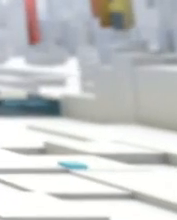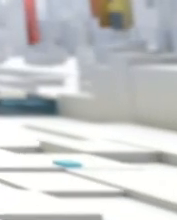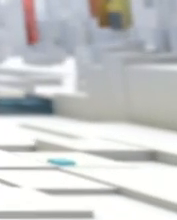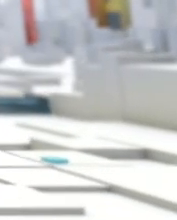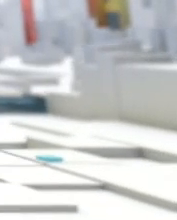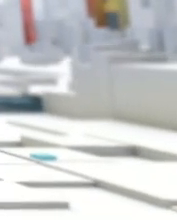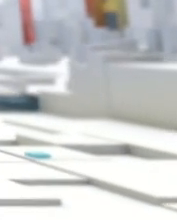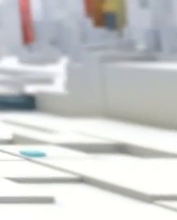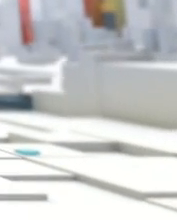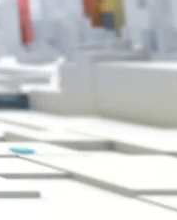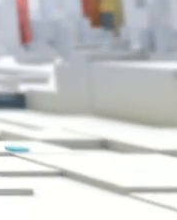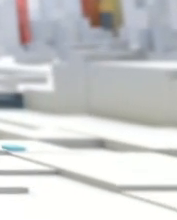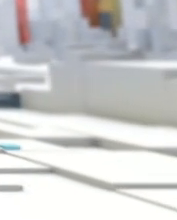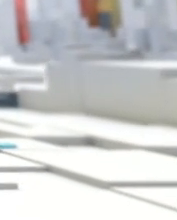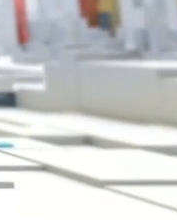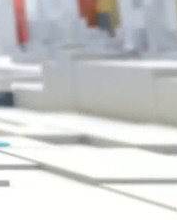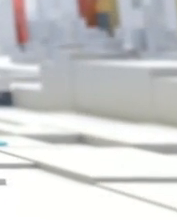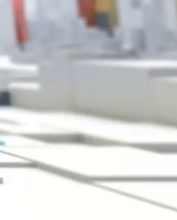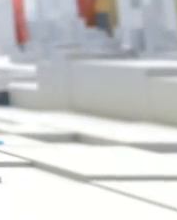합니다